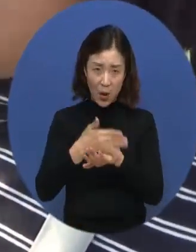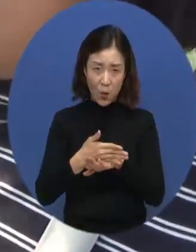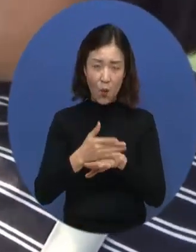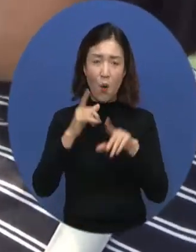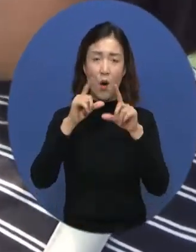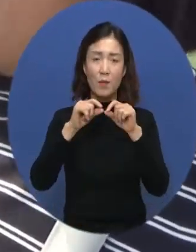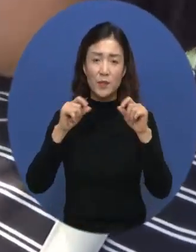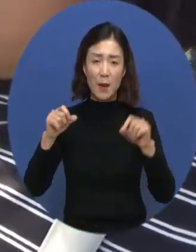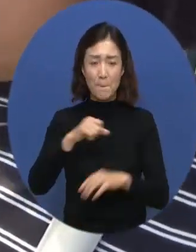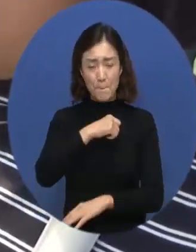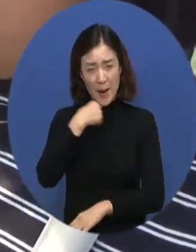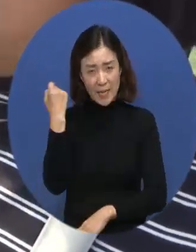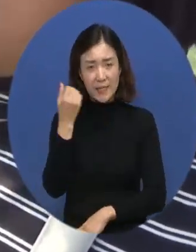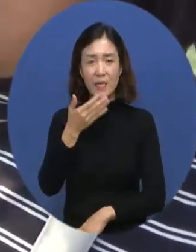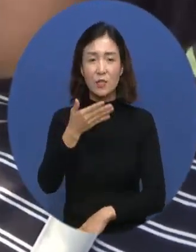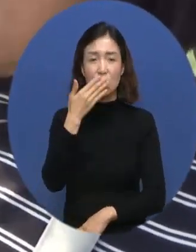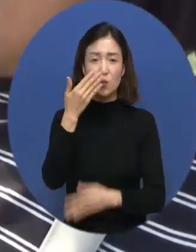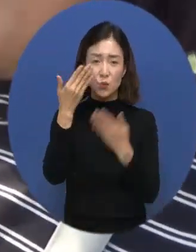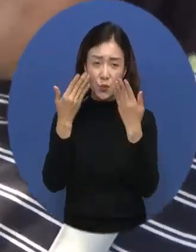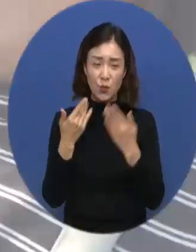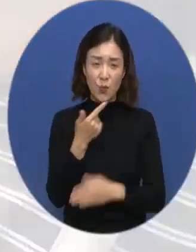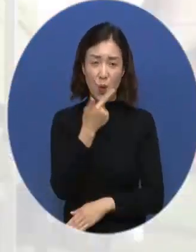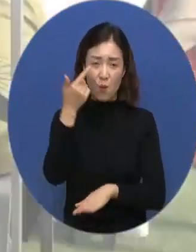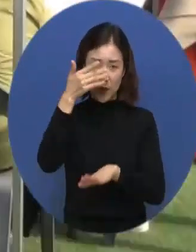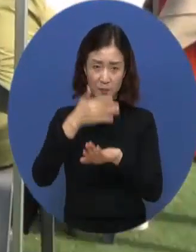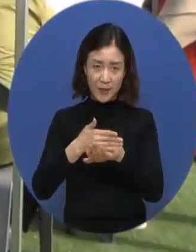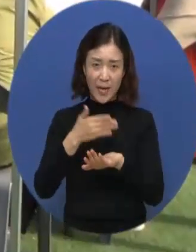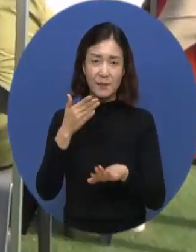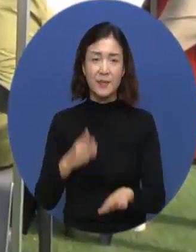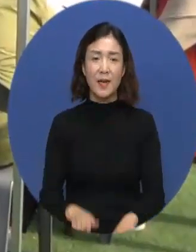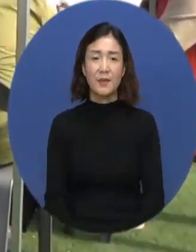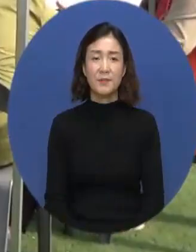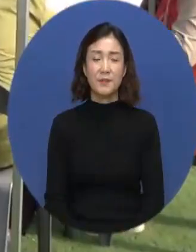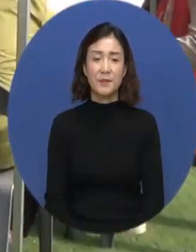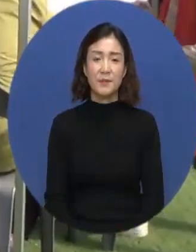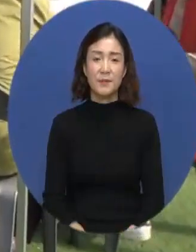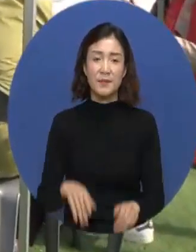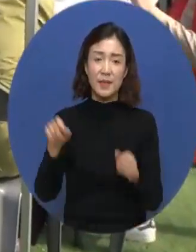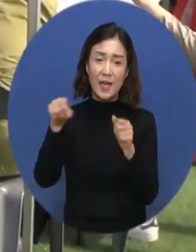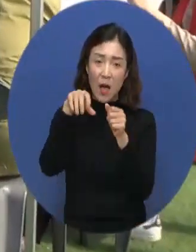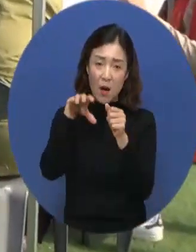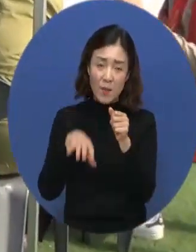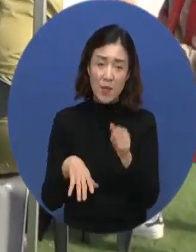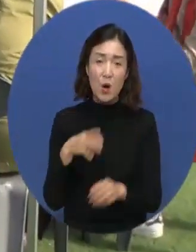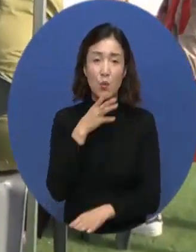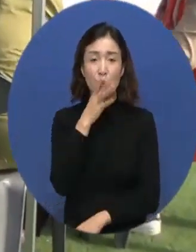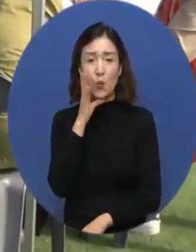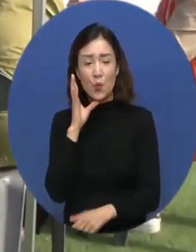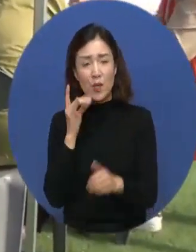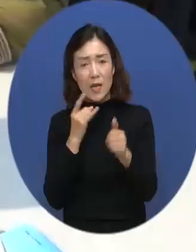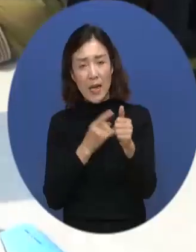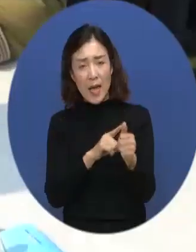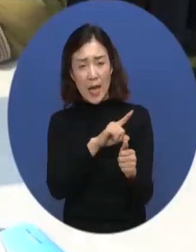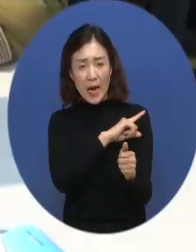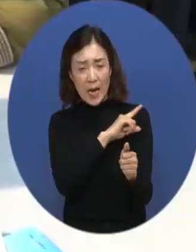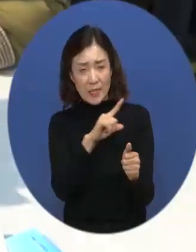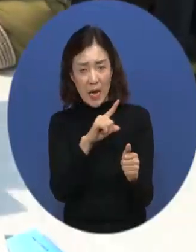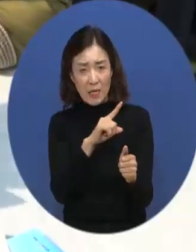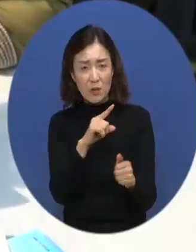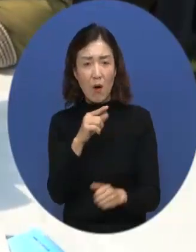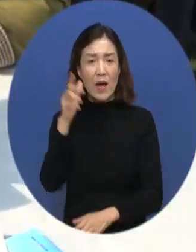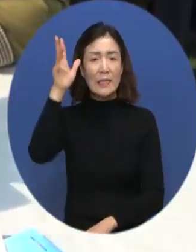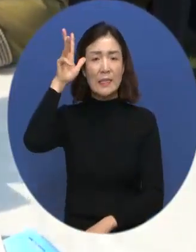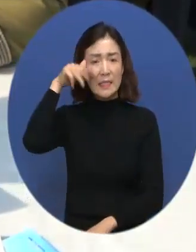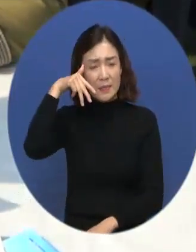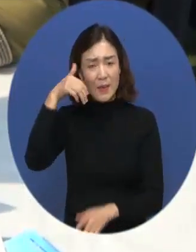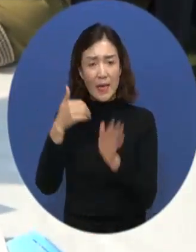하여튼 음식을 맛있게 잘 드셔서 너무 감사합니다. 그 옆에서 노인에게 가장 위협적인 질병이 치매를 예방하기